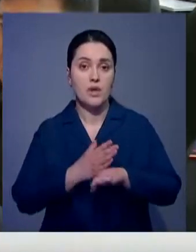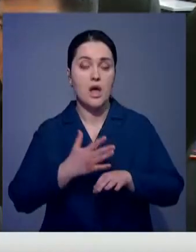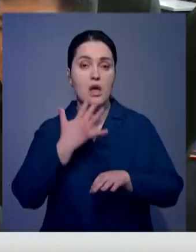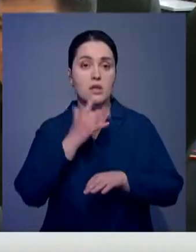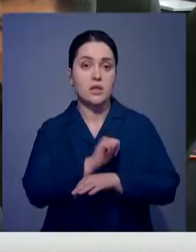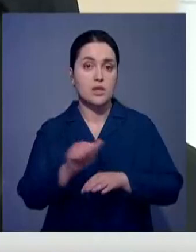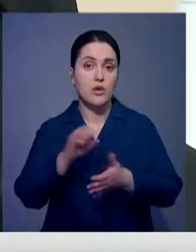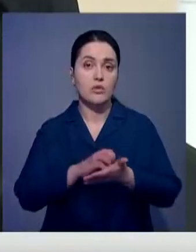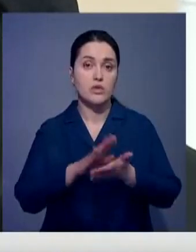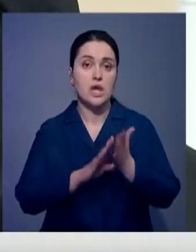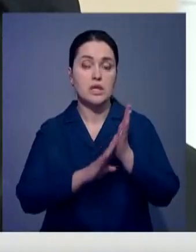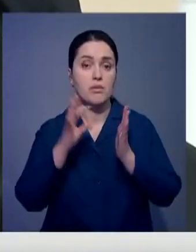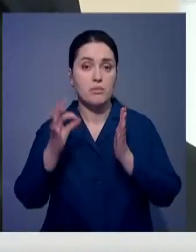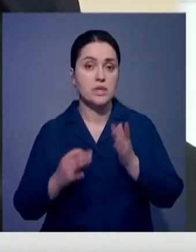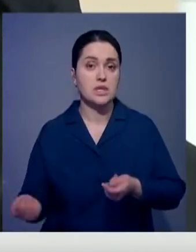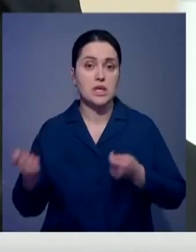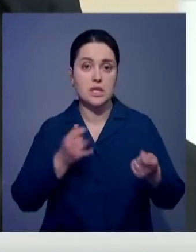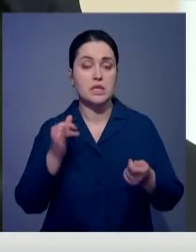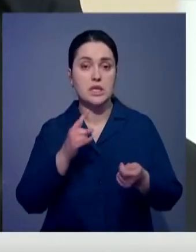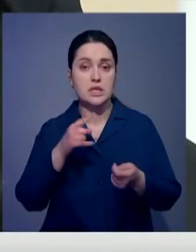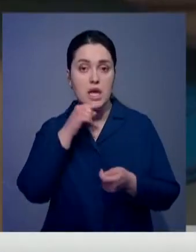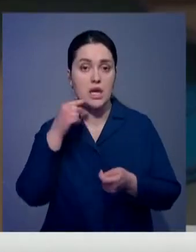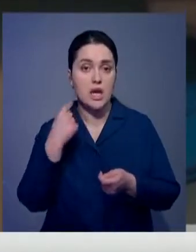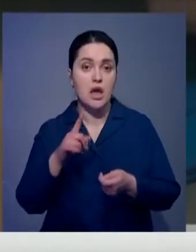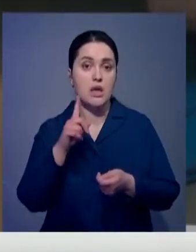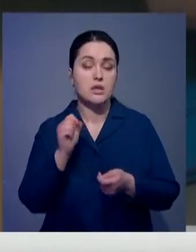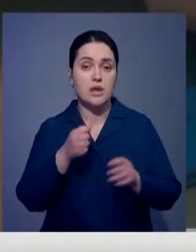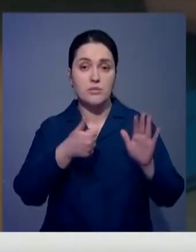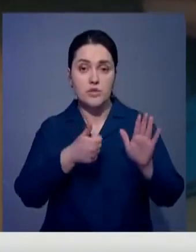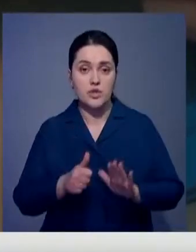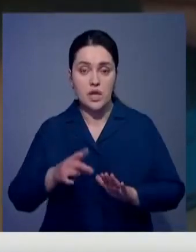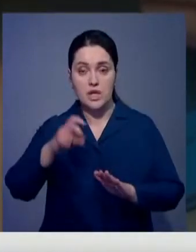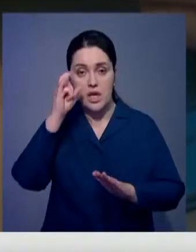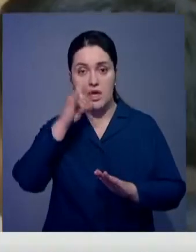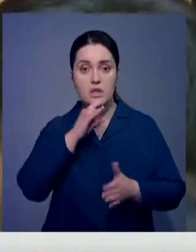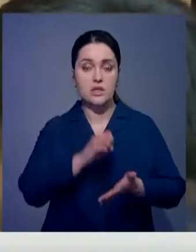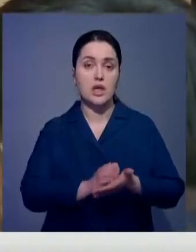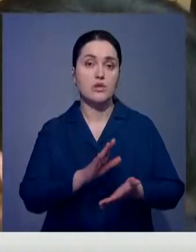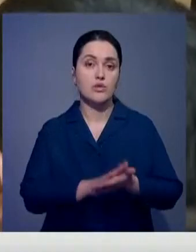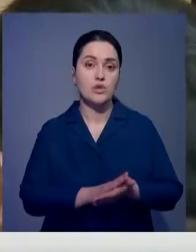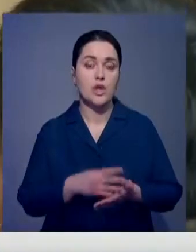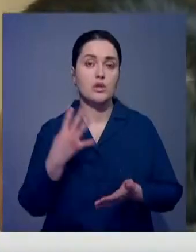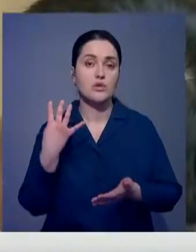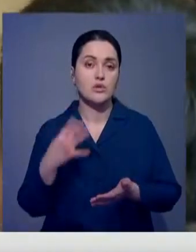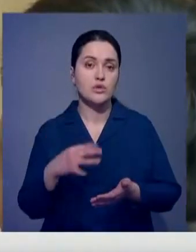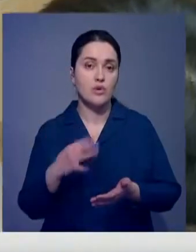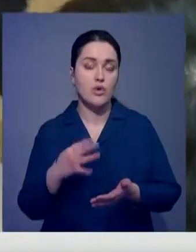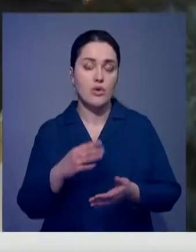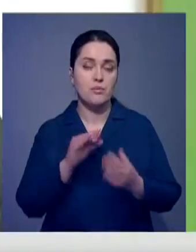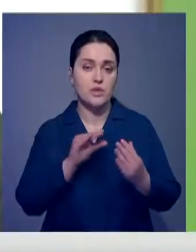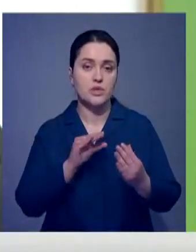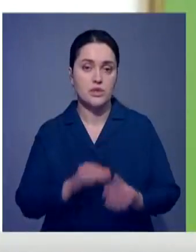на иностранном учете. 90% завезены из соседней России. За последние полгода на казахстанский учет поставили